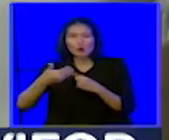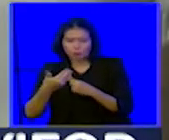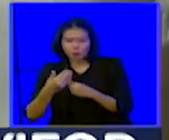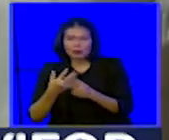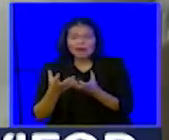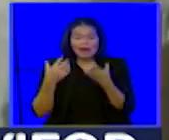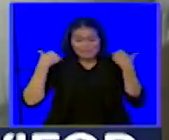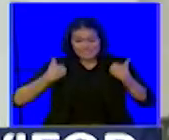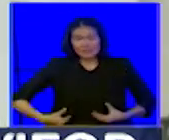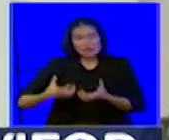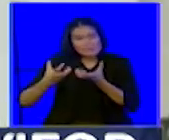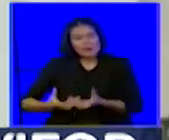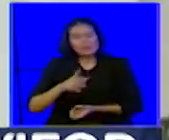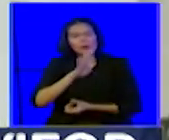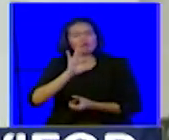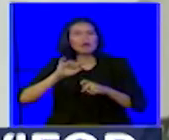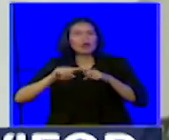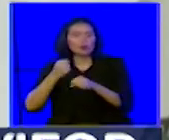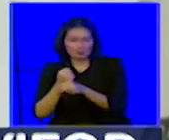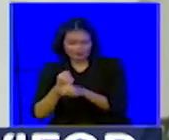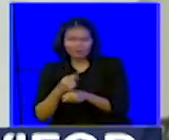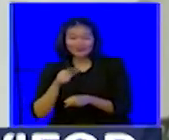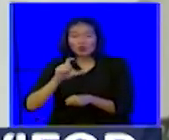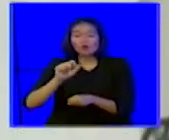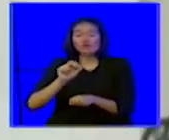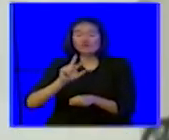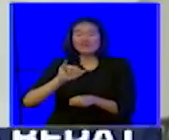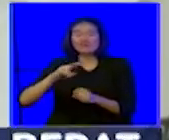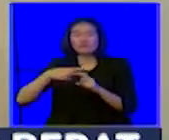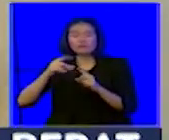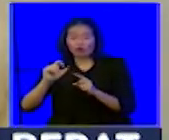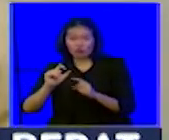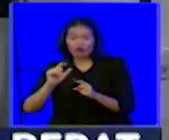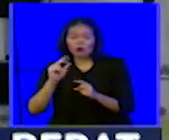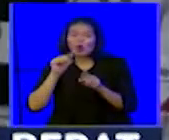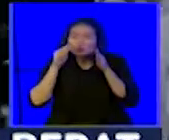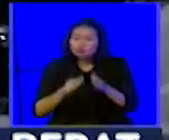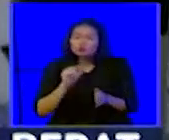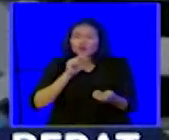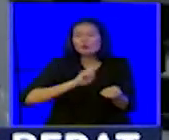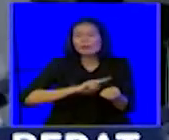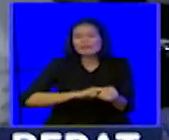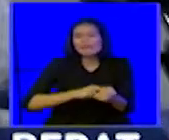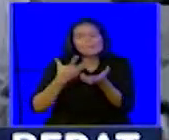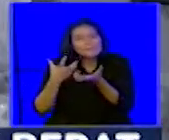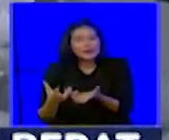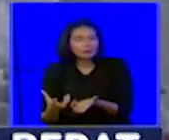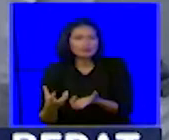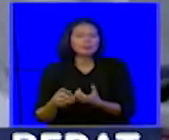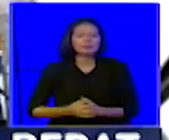40 kg lebih. Covifor juga khusus bagi pasien dengan gejala berat yang sedang melakukan perawatan di rumah